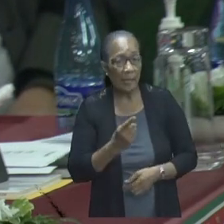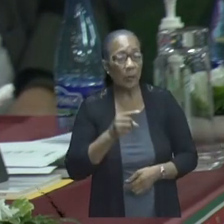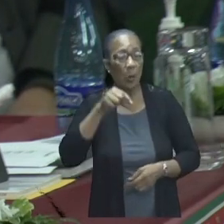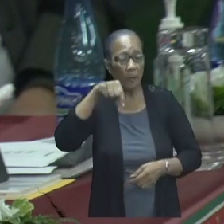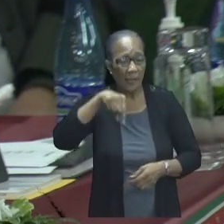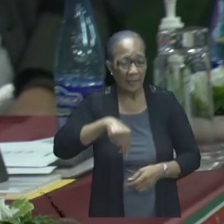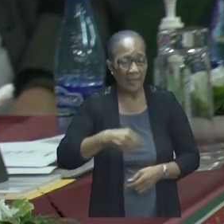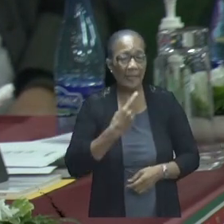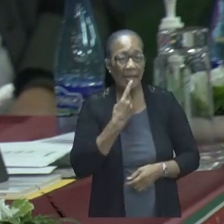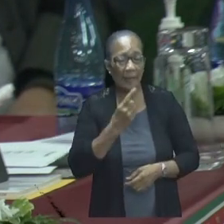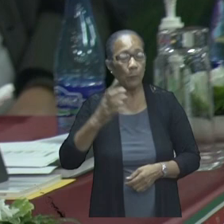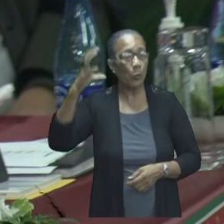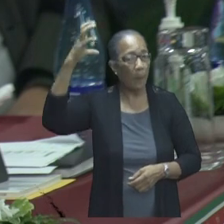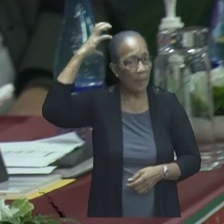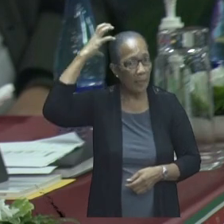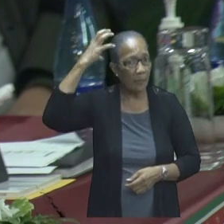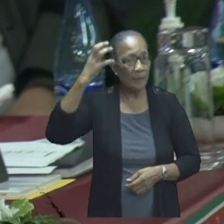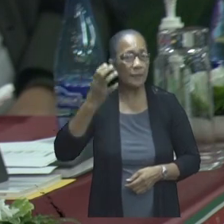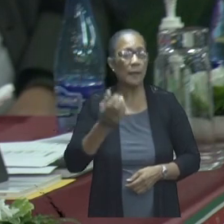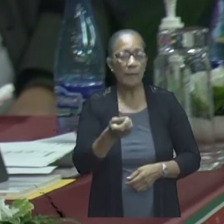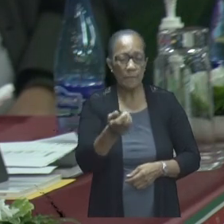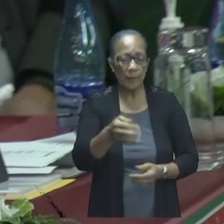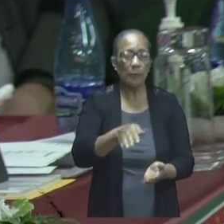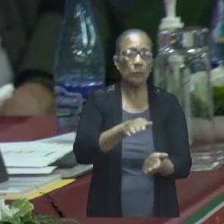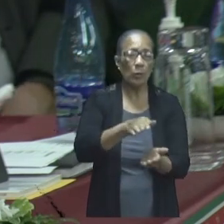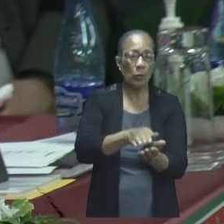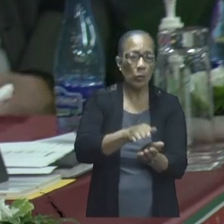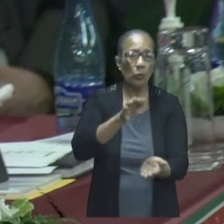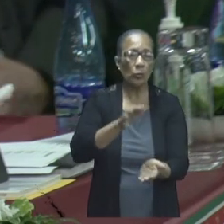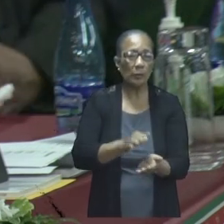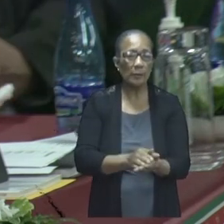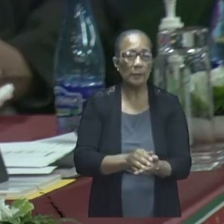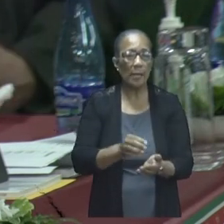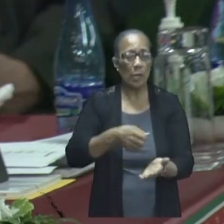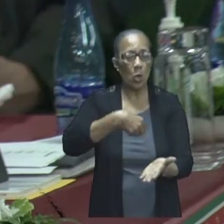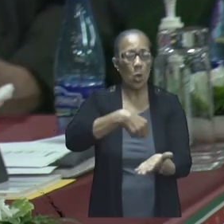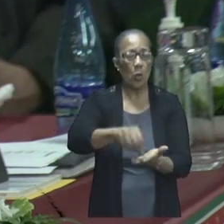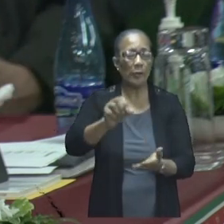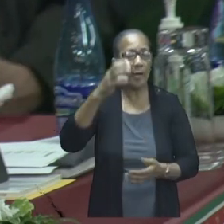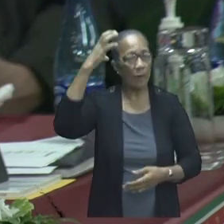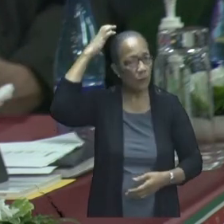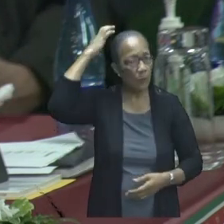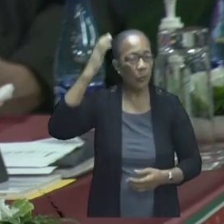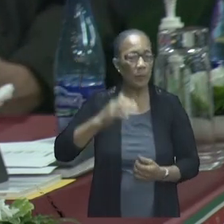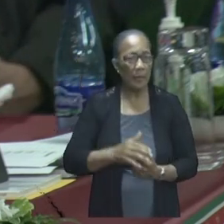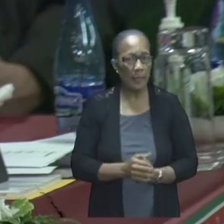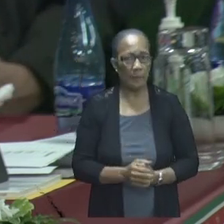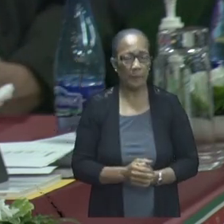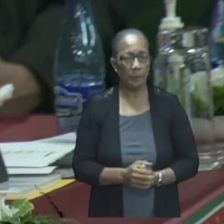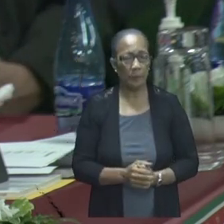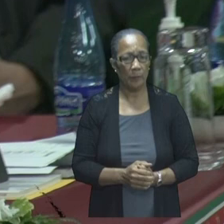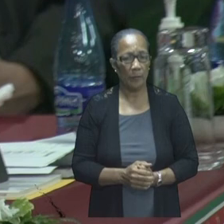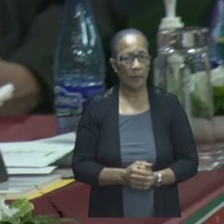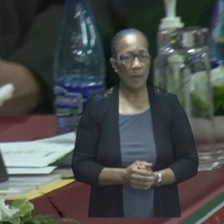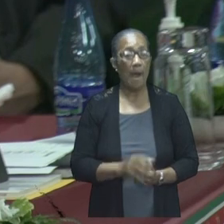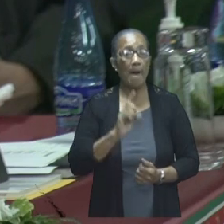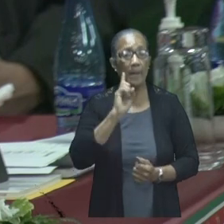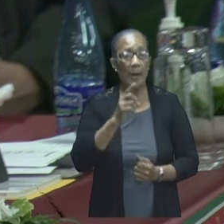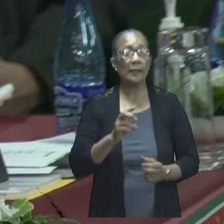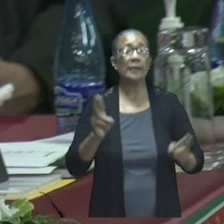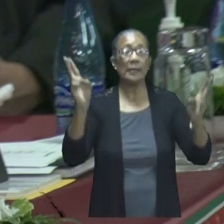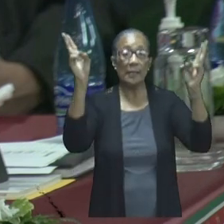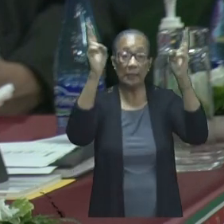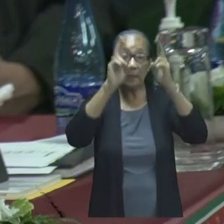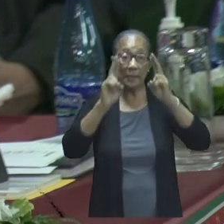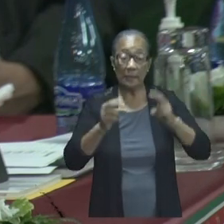begrotings probleem is zijn onze uitgaven probleem maar aan die internationaal we